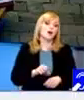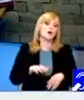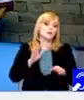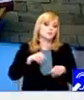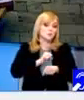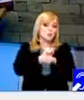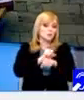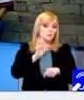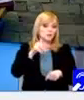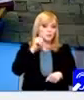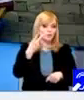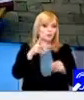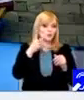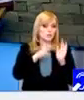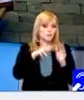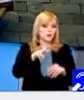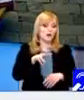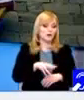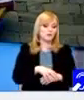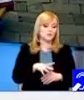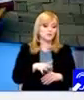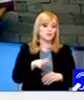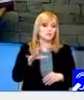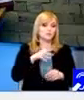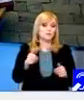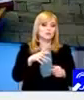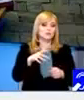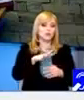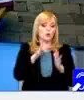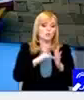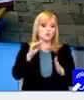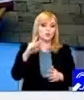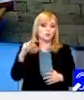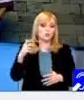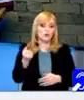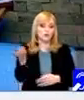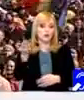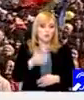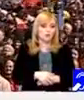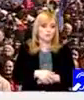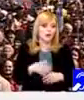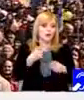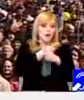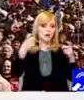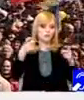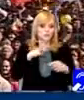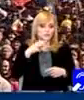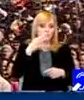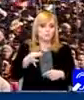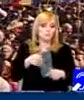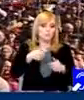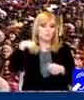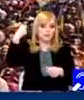va avea loc mâine 27 martie în fața clădirii administrației municipiului Ceadăr Lungă din autonomia găgăuză. Anunțul a fost făcut de